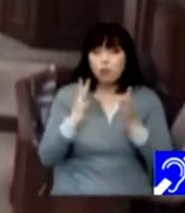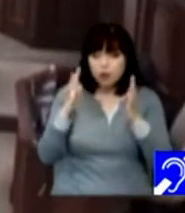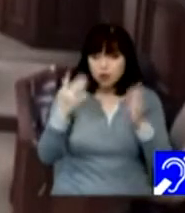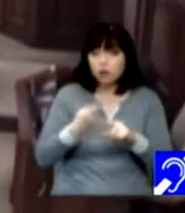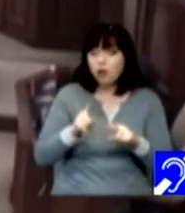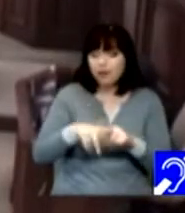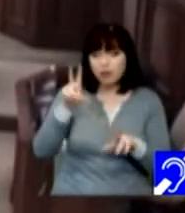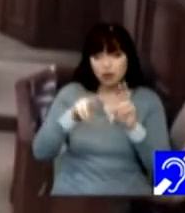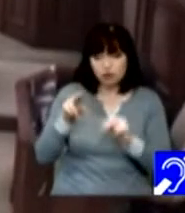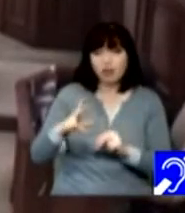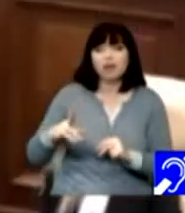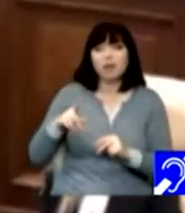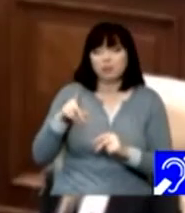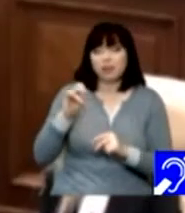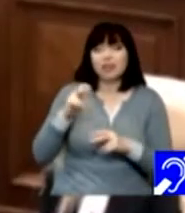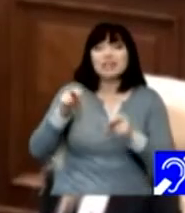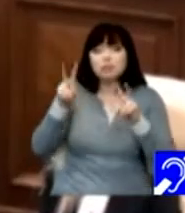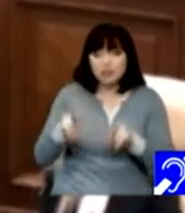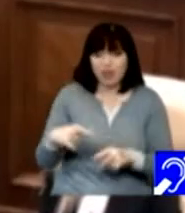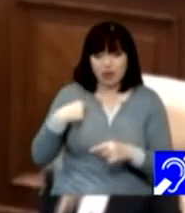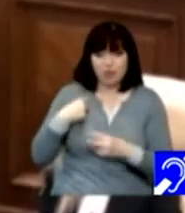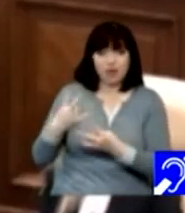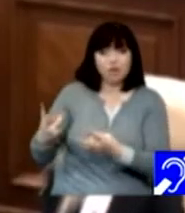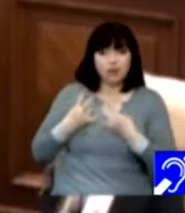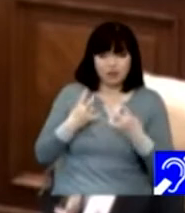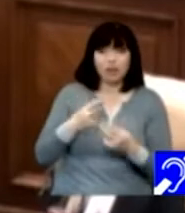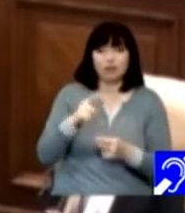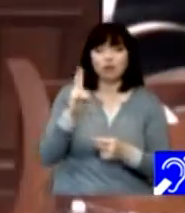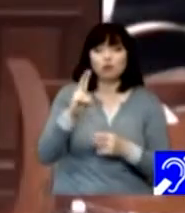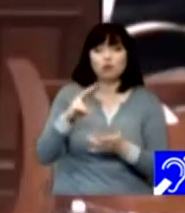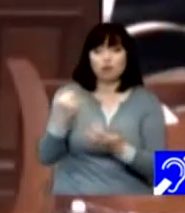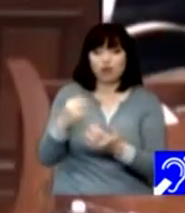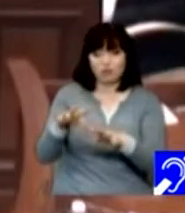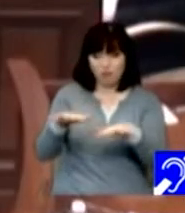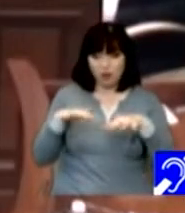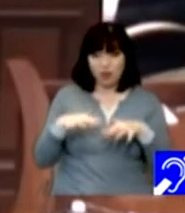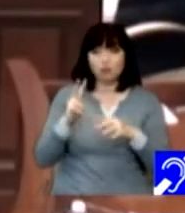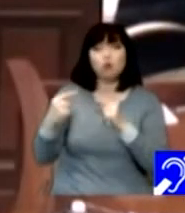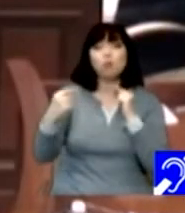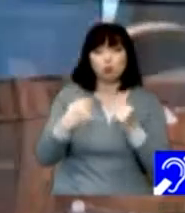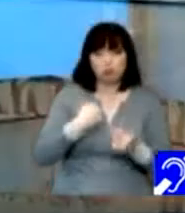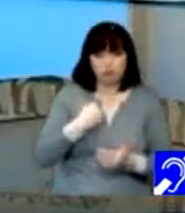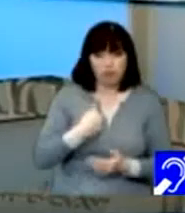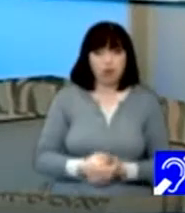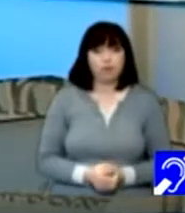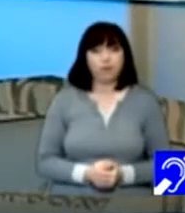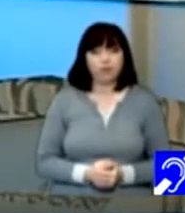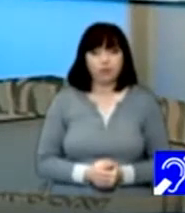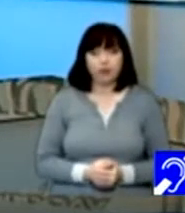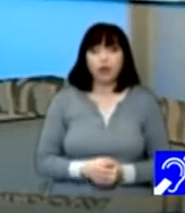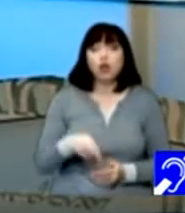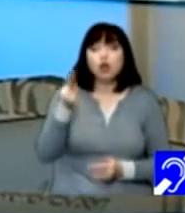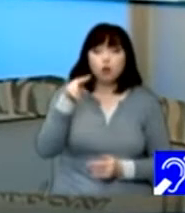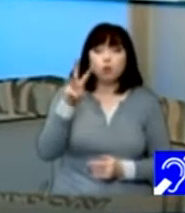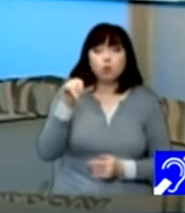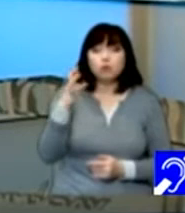pus la cale de foștii săi oponenți politici care astăzi sunt la guvernare. Dorel Mustață